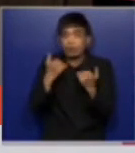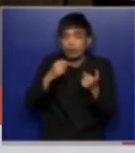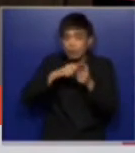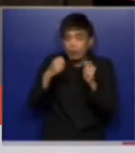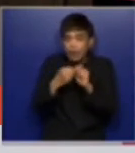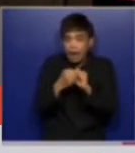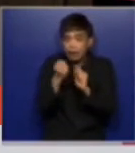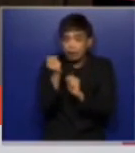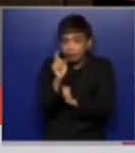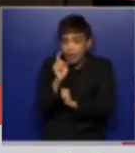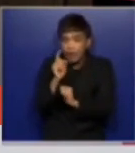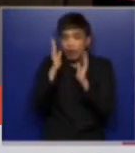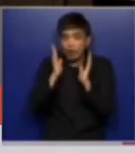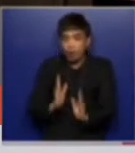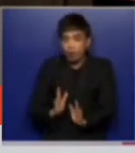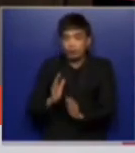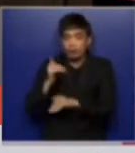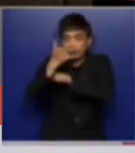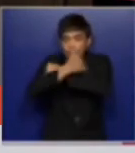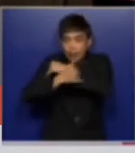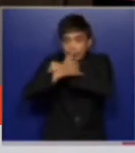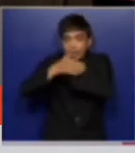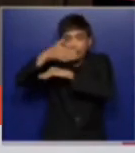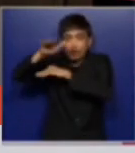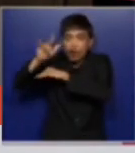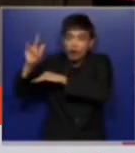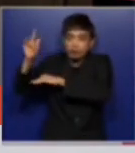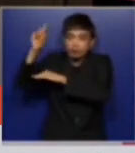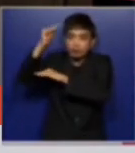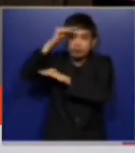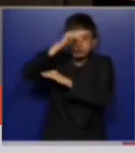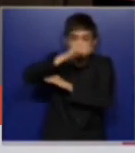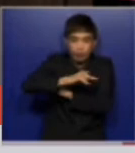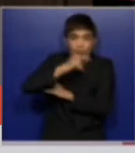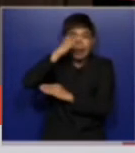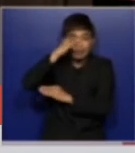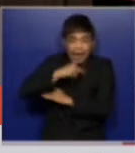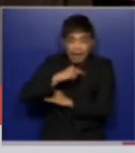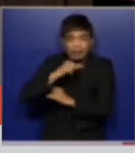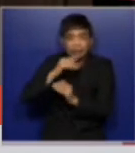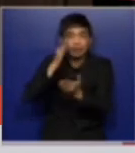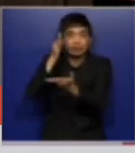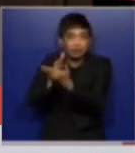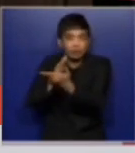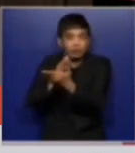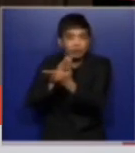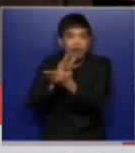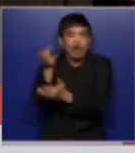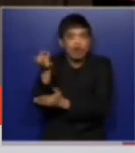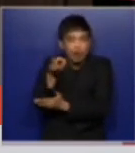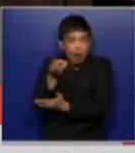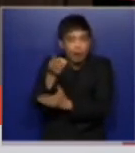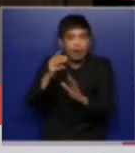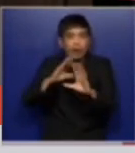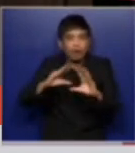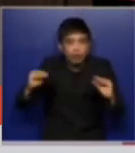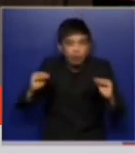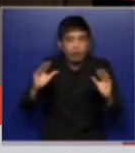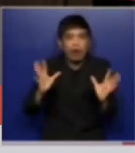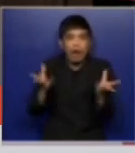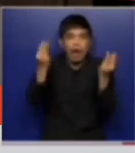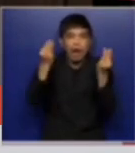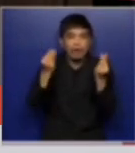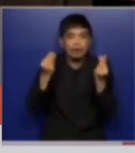ายไปการส่งออกของไทยมีแนวโน้มหดตัวและชะลอตัวลงไปนะครับจากภาวะเศรษฐกิจของประเท